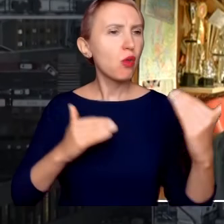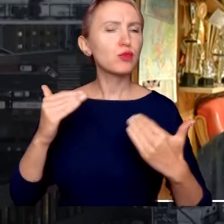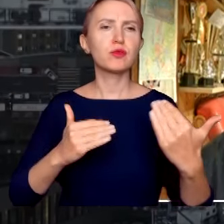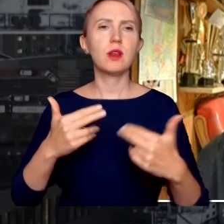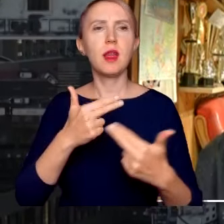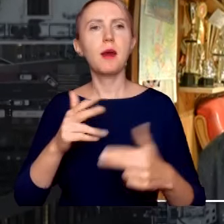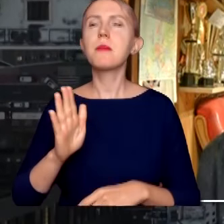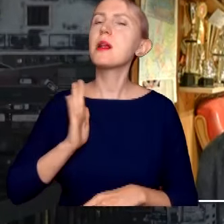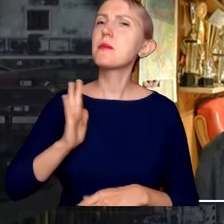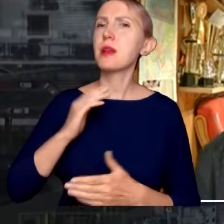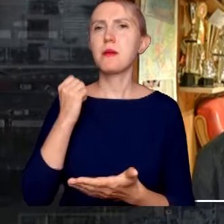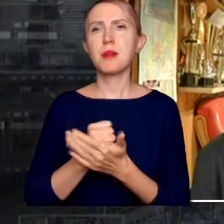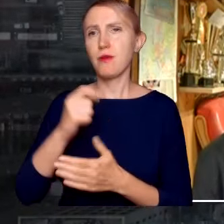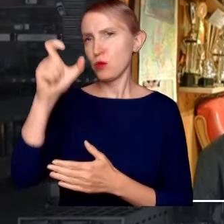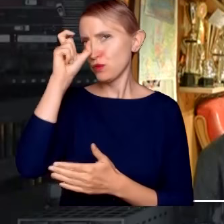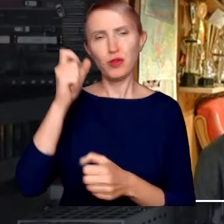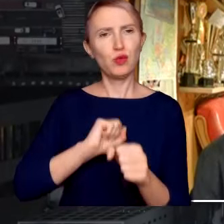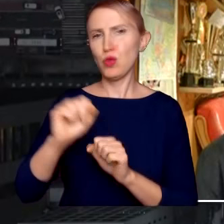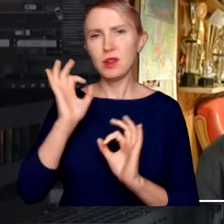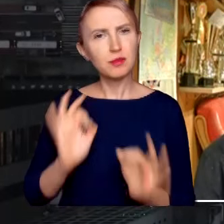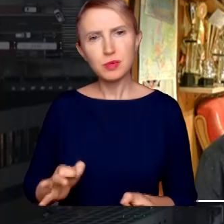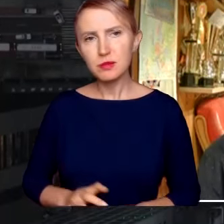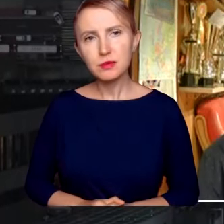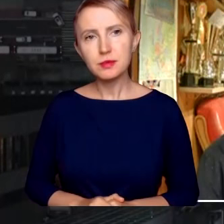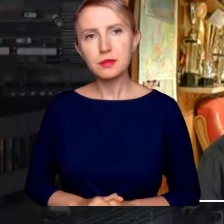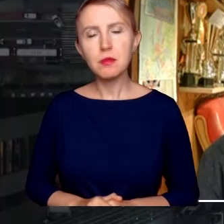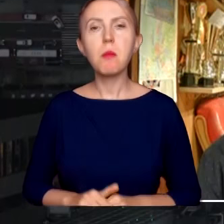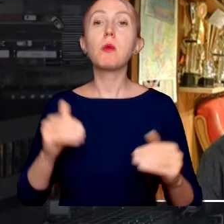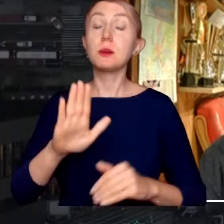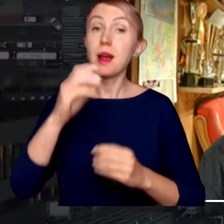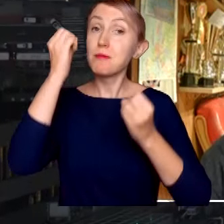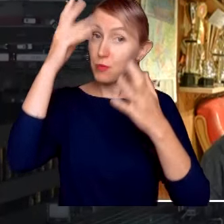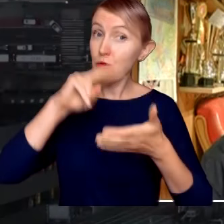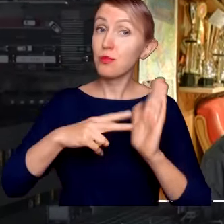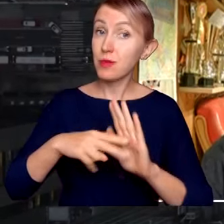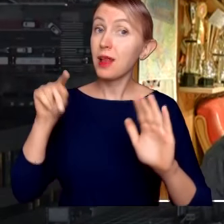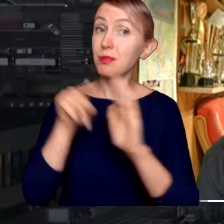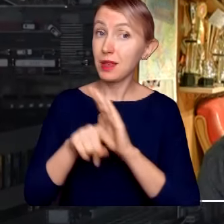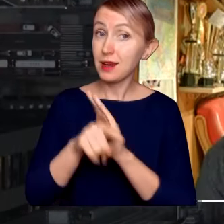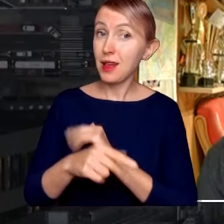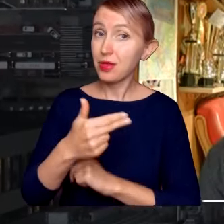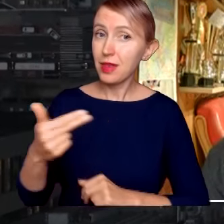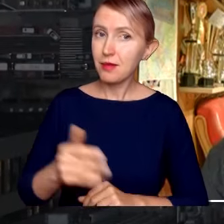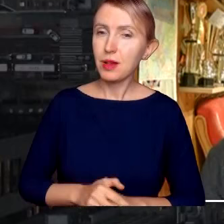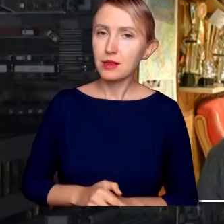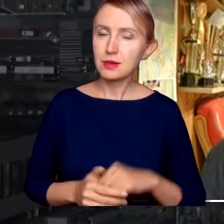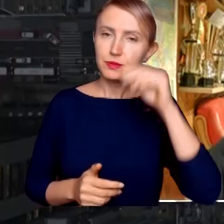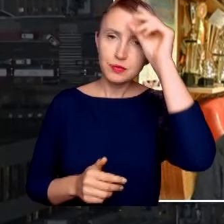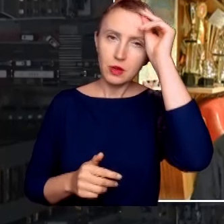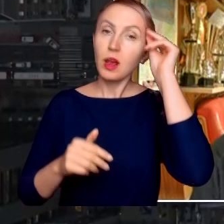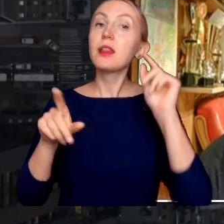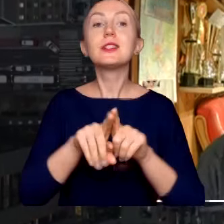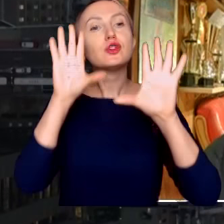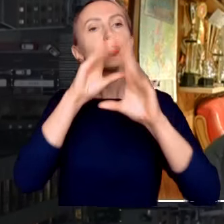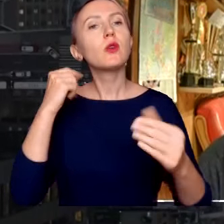a prawami człowieka nie jest w porządku. Można mieć mądrą strategię migracyjną, która jednocześnie szanuje